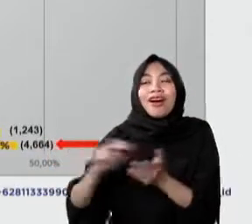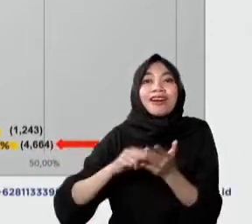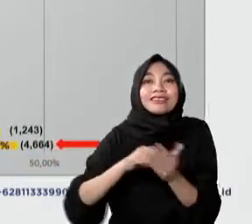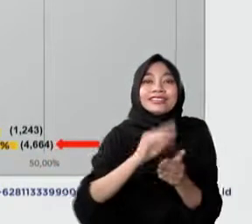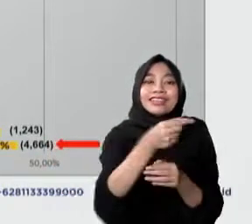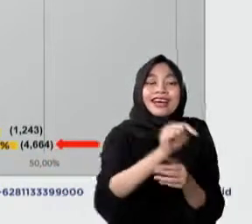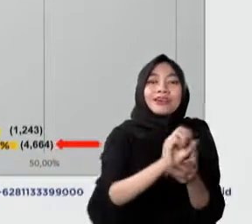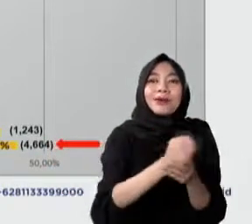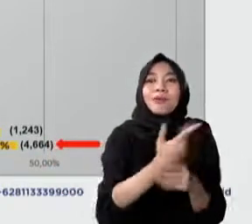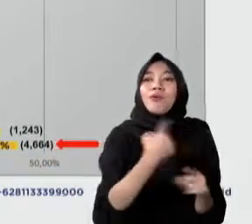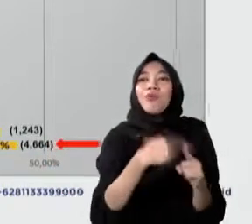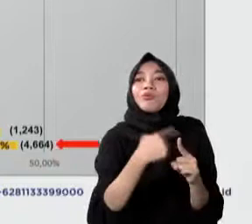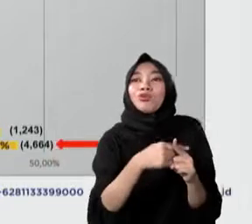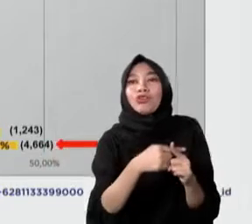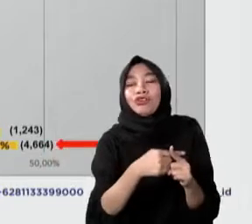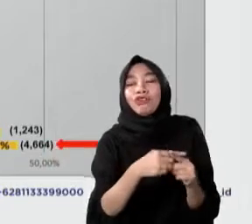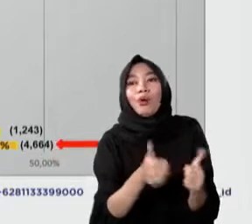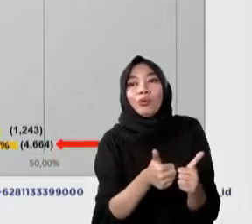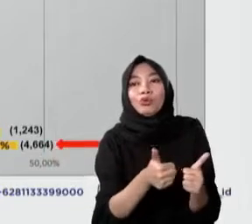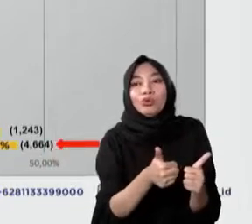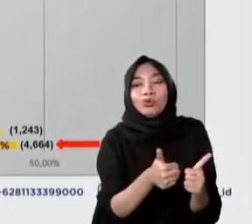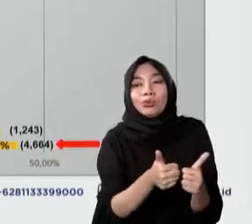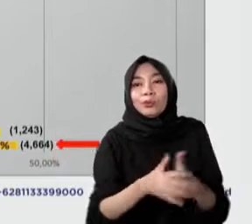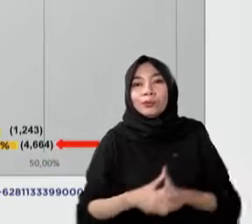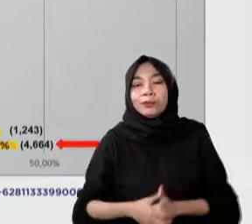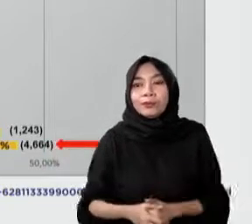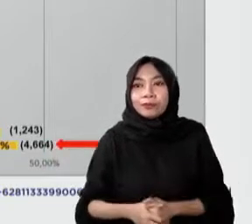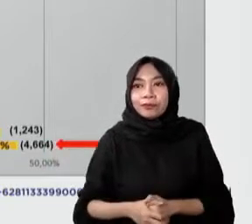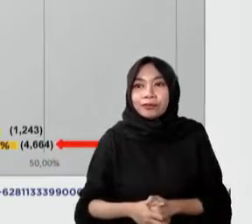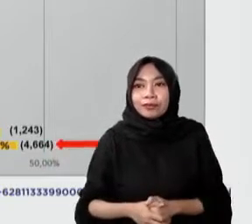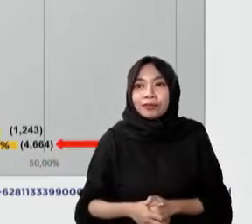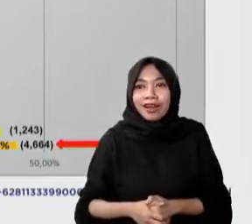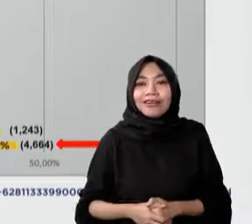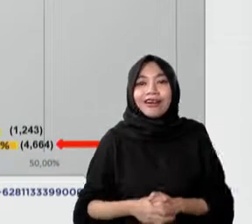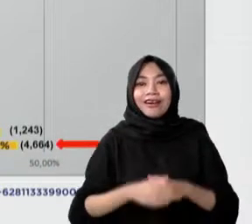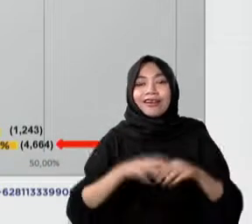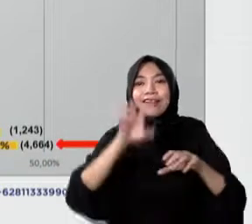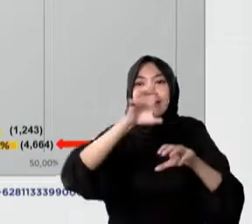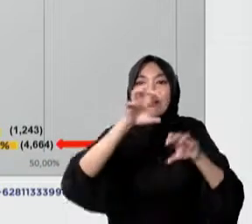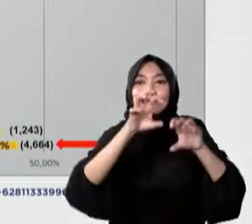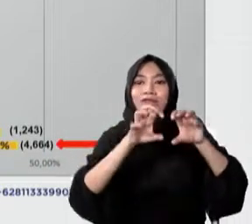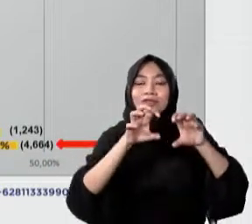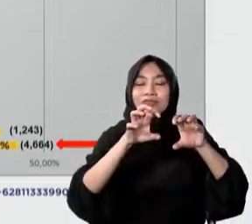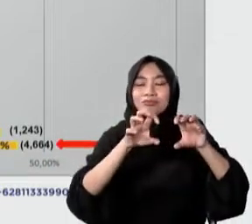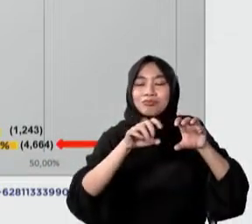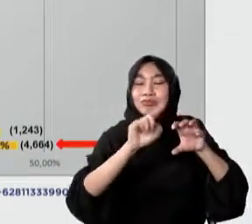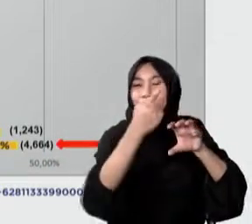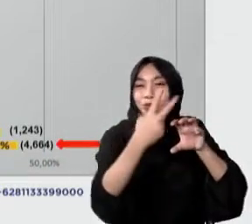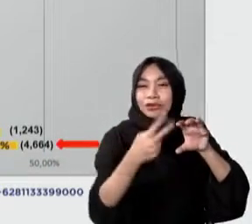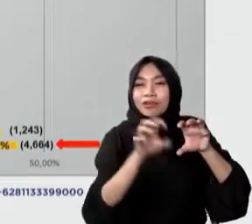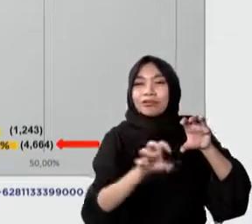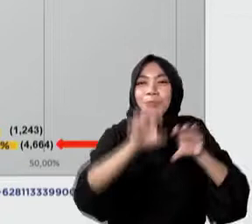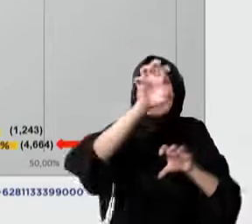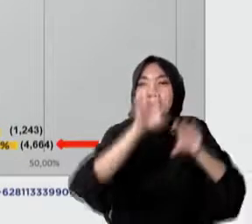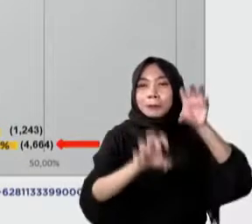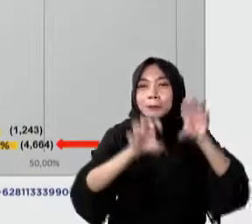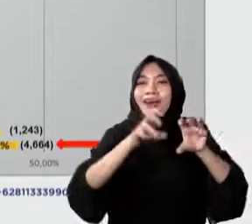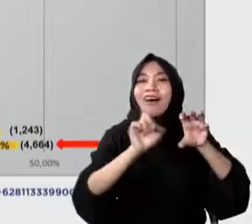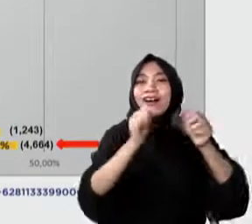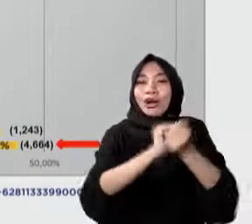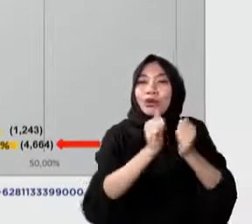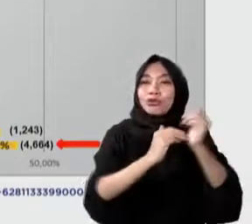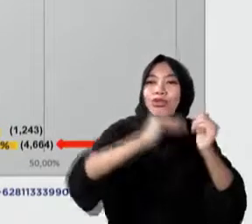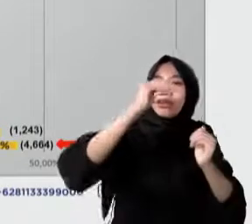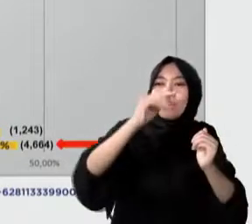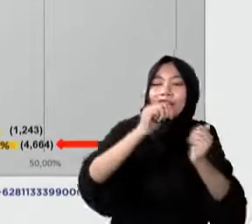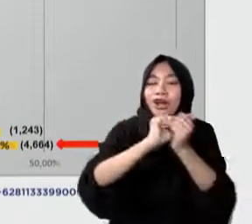luar biasa yang juga kita lihat terjadi di beberapa daerah. Ada perpindahan, ada pengurangan jumlah kasus aktif yang sebelumnya lebih tinggi menjadi lebih